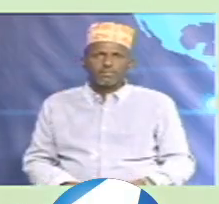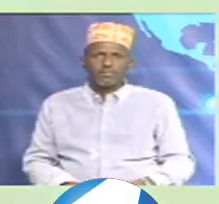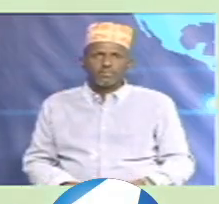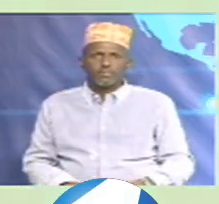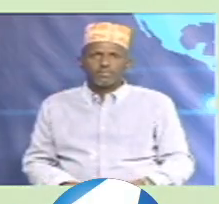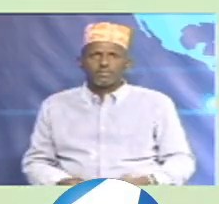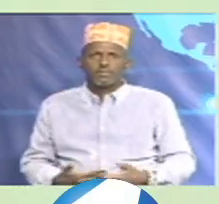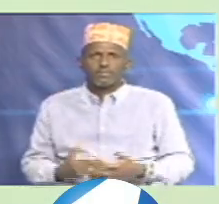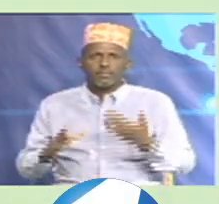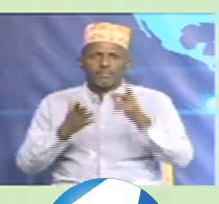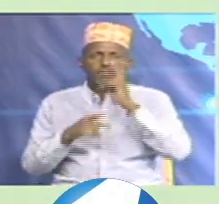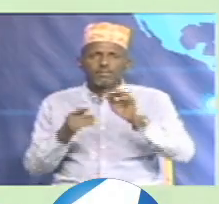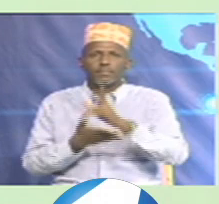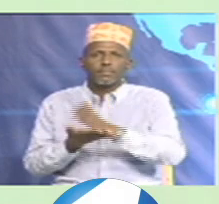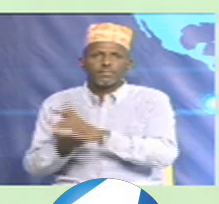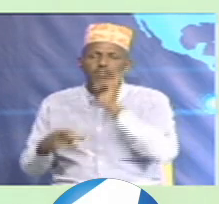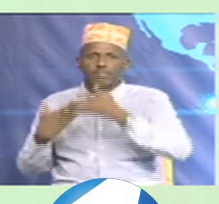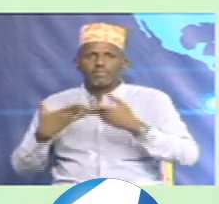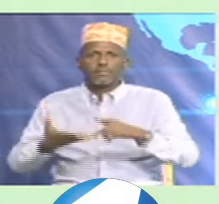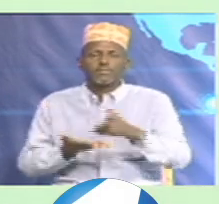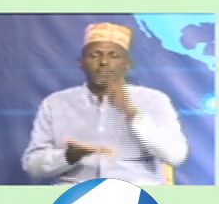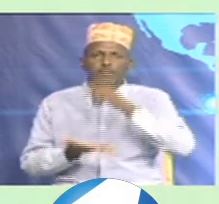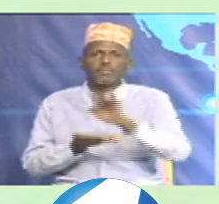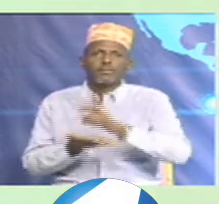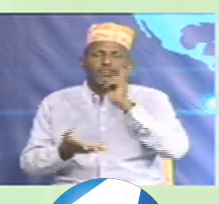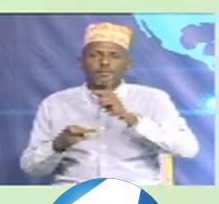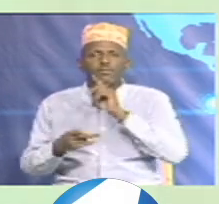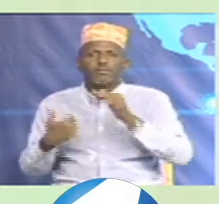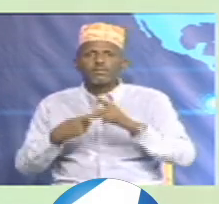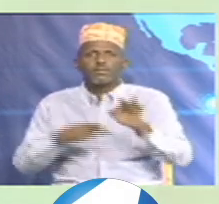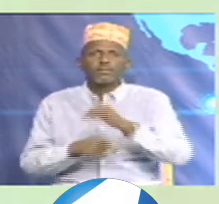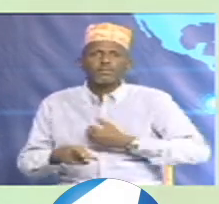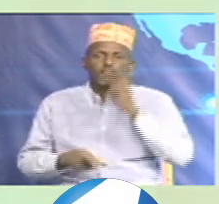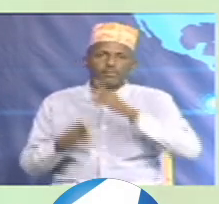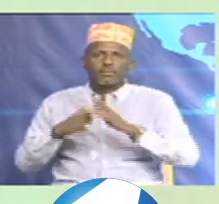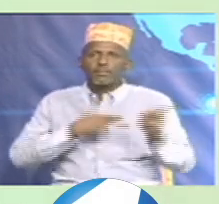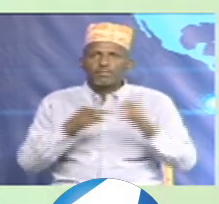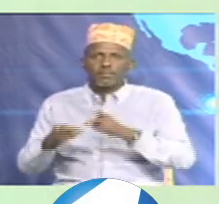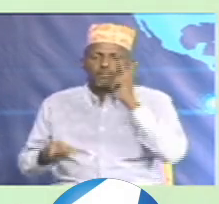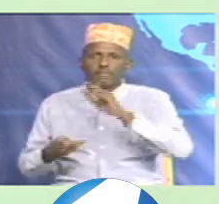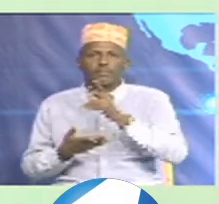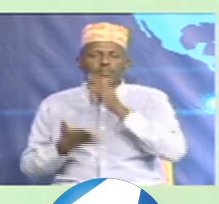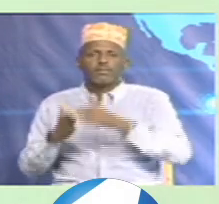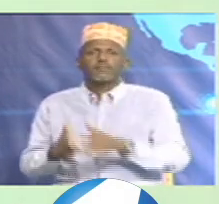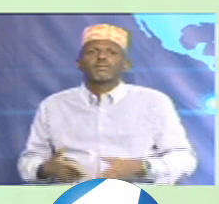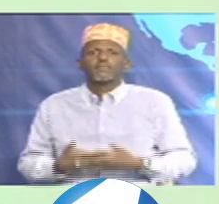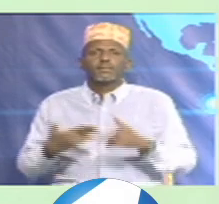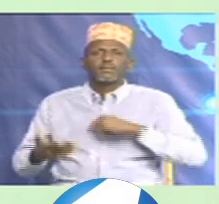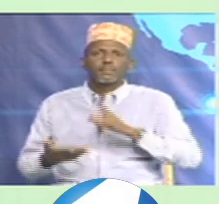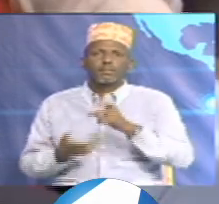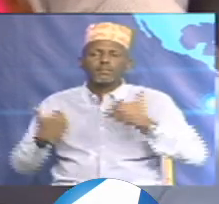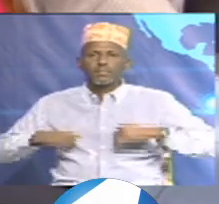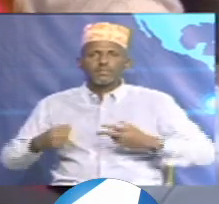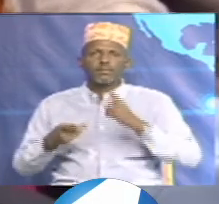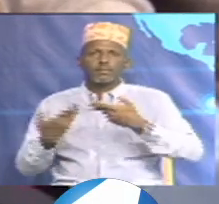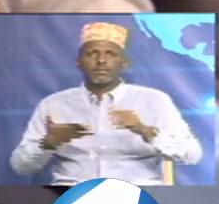Moi de vous transmettre quelques ébauches des aspirations de cette jeunesse djiboutienne à laquelle je m'identifie. Je suis de cette jeunesse